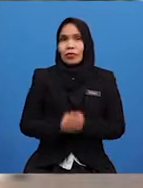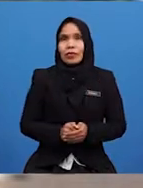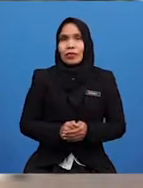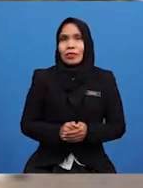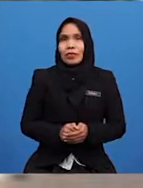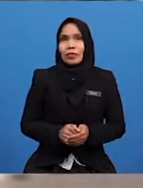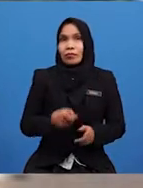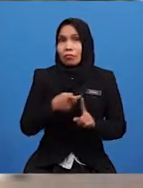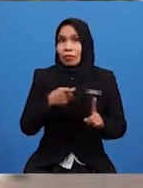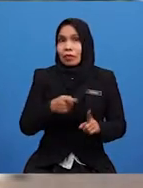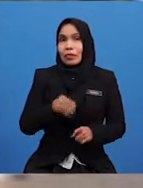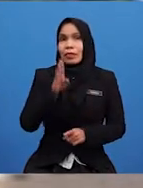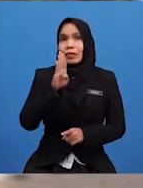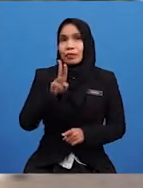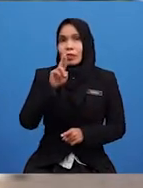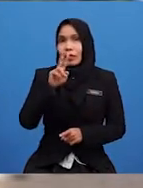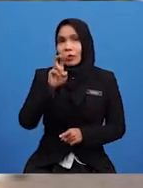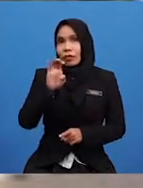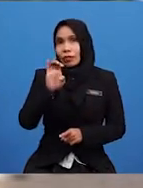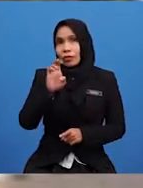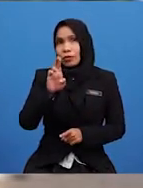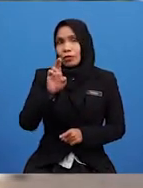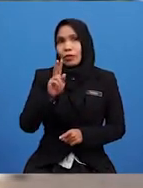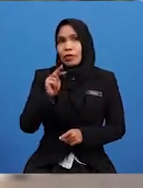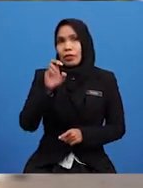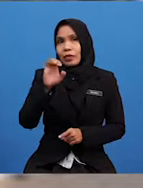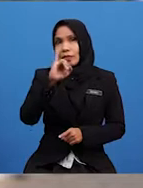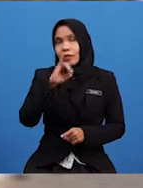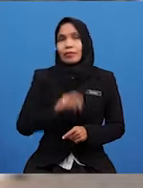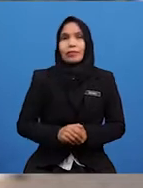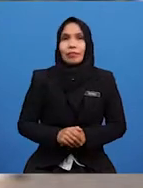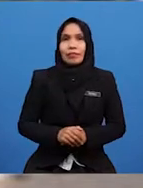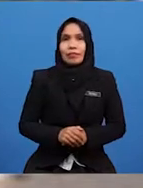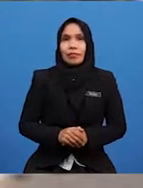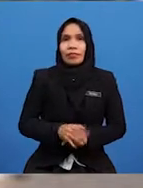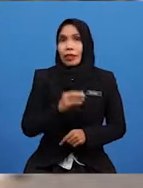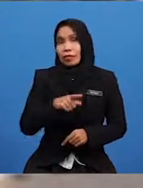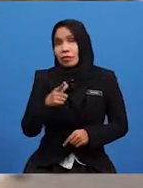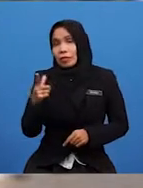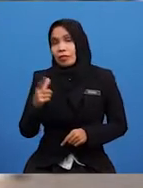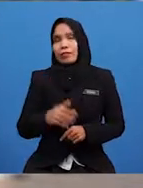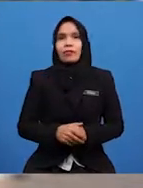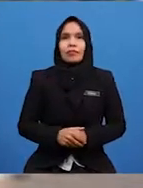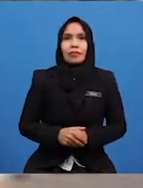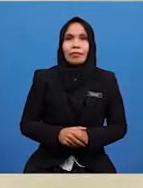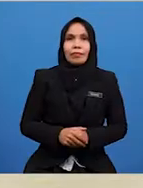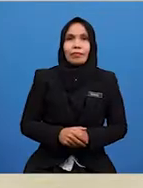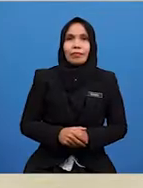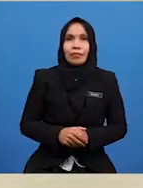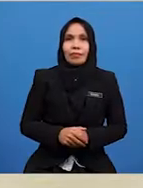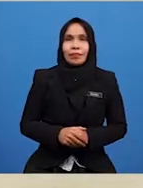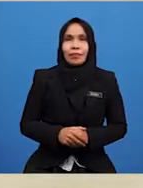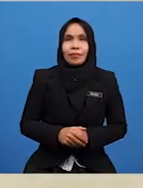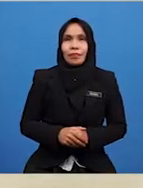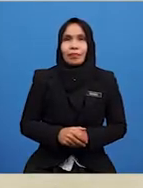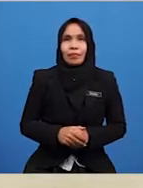Brunei, Parsi, Turki, Kemboja, Champa dan banyak lagi. Pelabuhan Melaka dikunjungi oleh pelbagai jenis